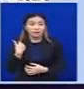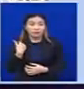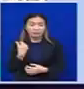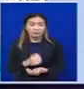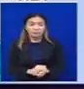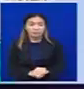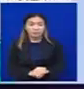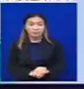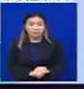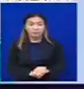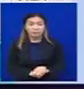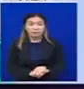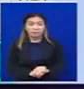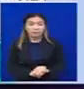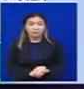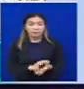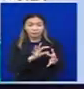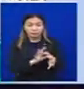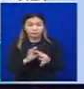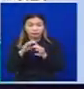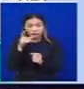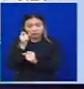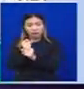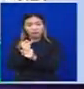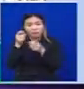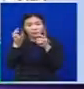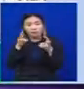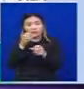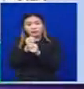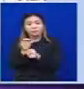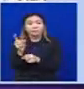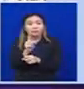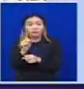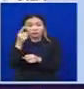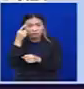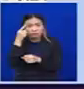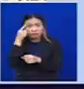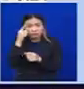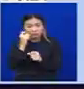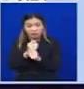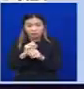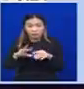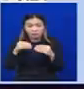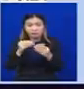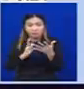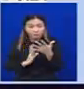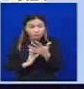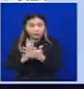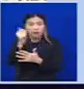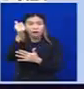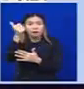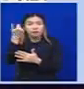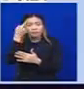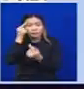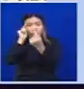ยการบ้านของเราก็คือทำอย่างไรที่จะ take action แล้วก็ทำให้เกิดบรรลุ